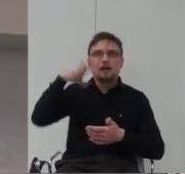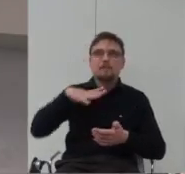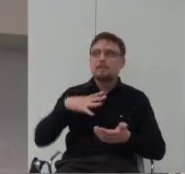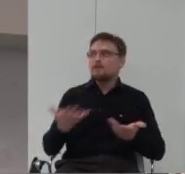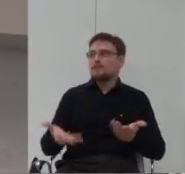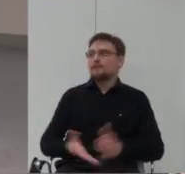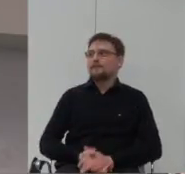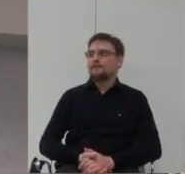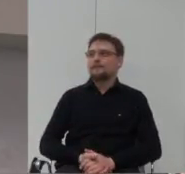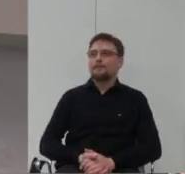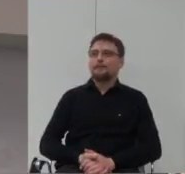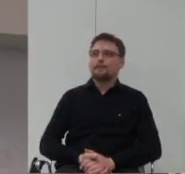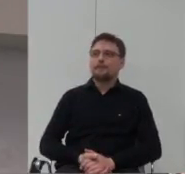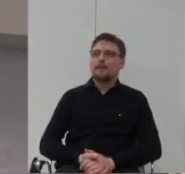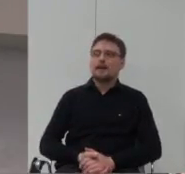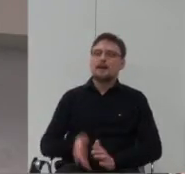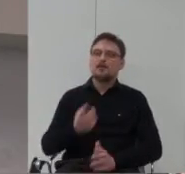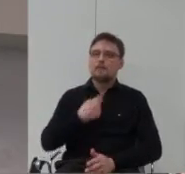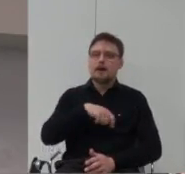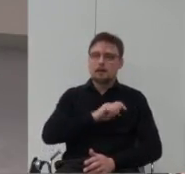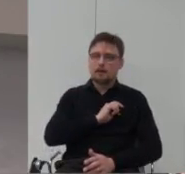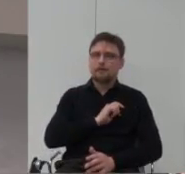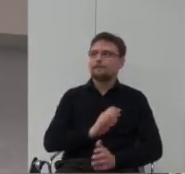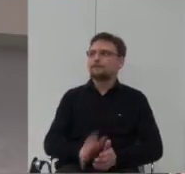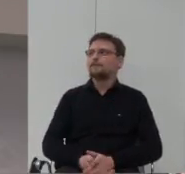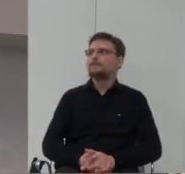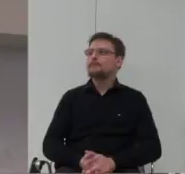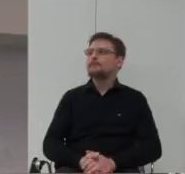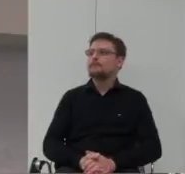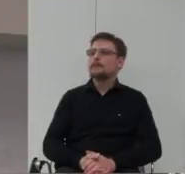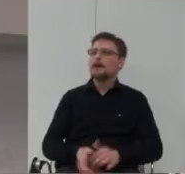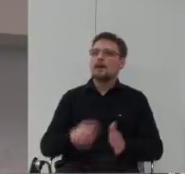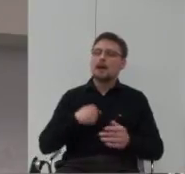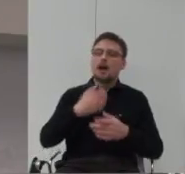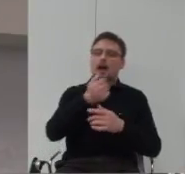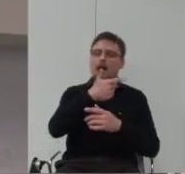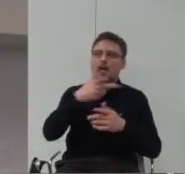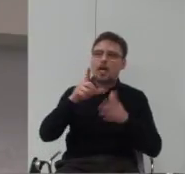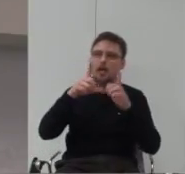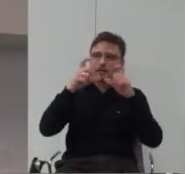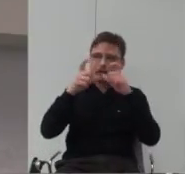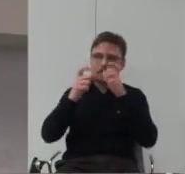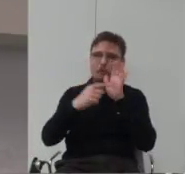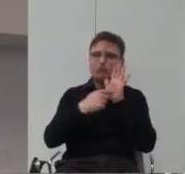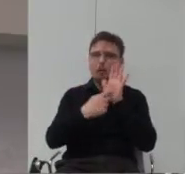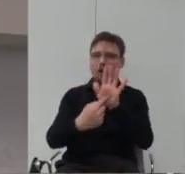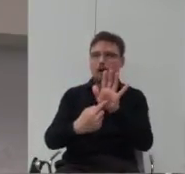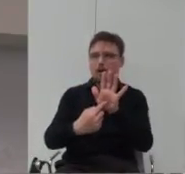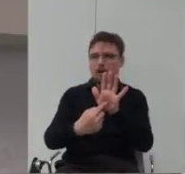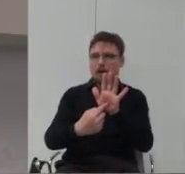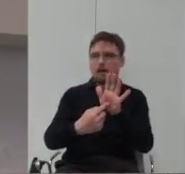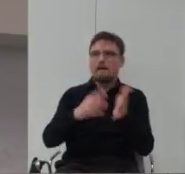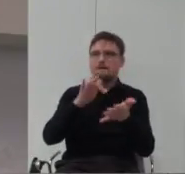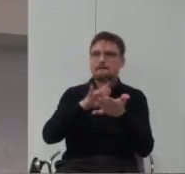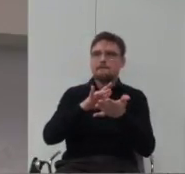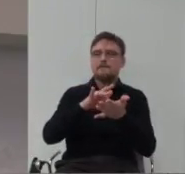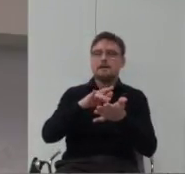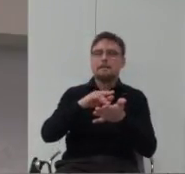Polsce nie będzie zagrażało, to znaczy temu, co się stało w Hiszpanii na przykład. Tu się posłużę